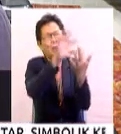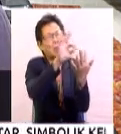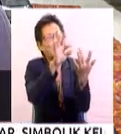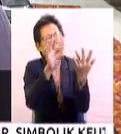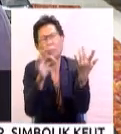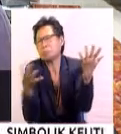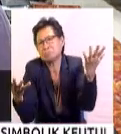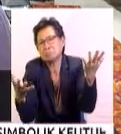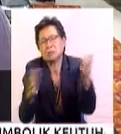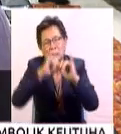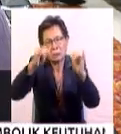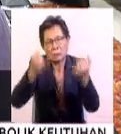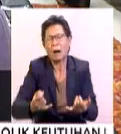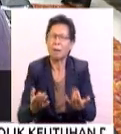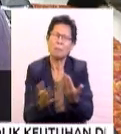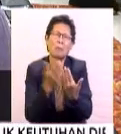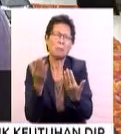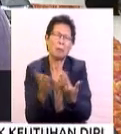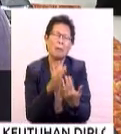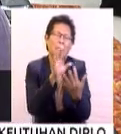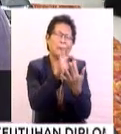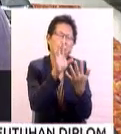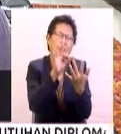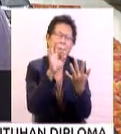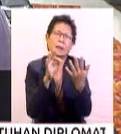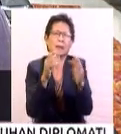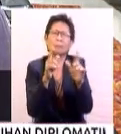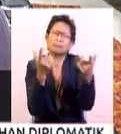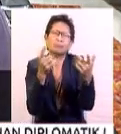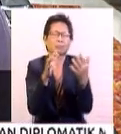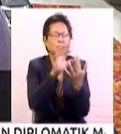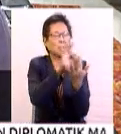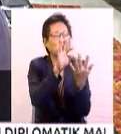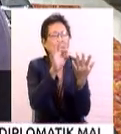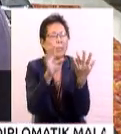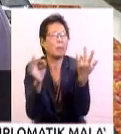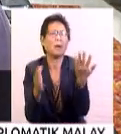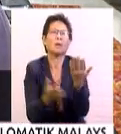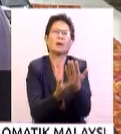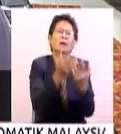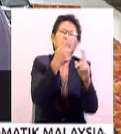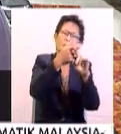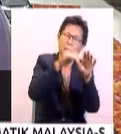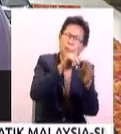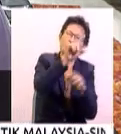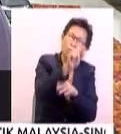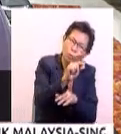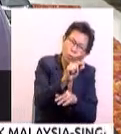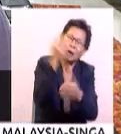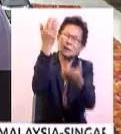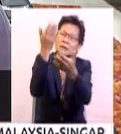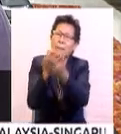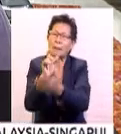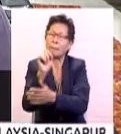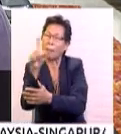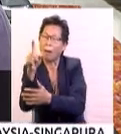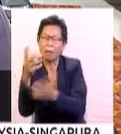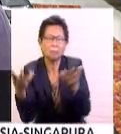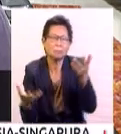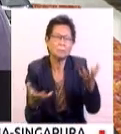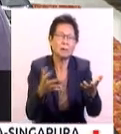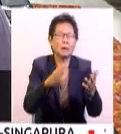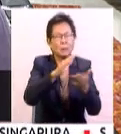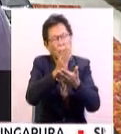jemaah dia mudah untuk pilih pakej-pakej yang disediakan daripada yang murah sampailah pakej premium yang